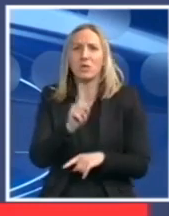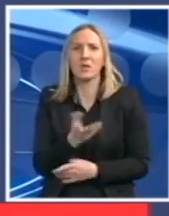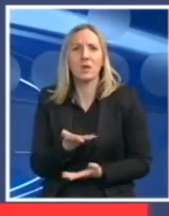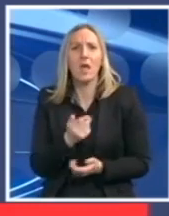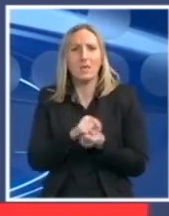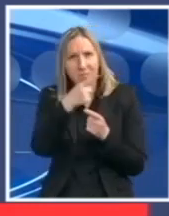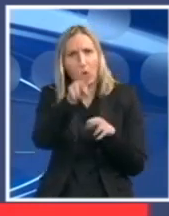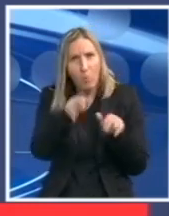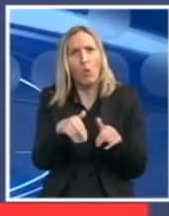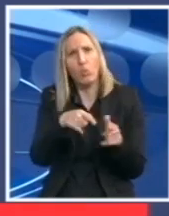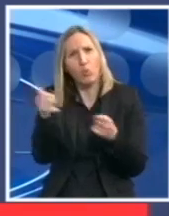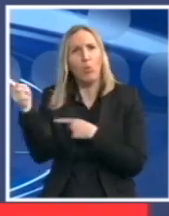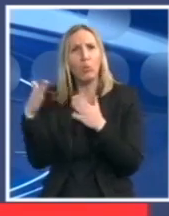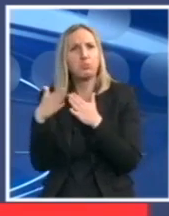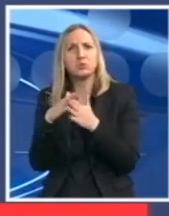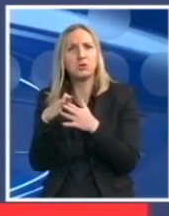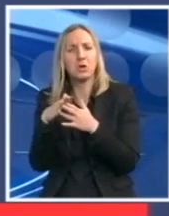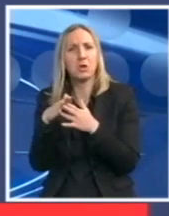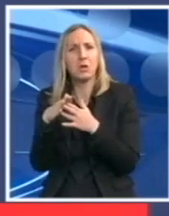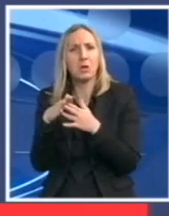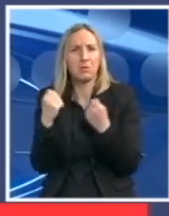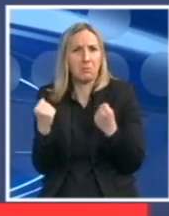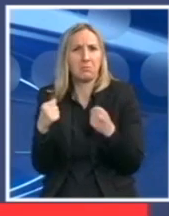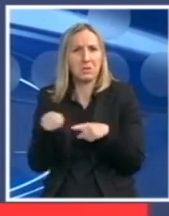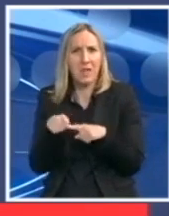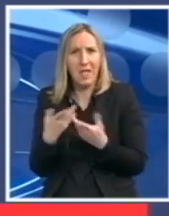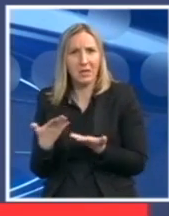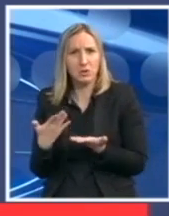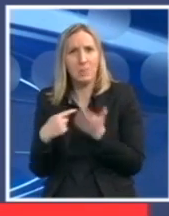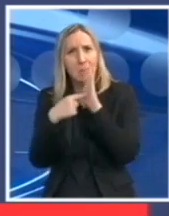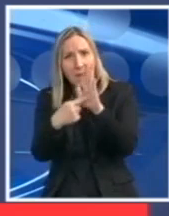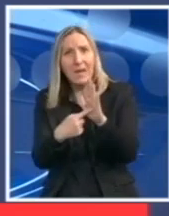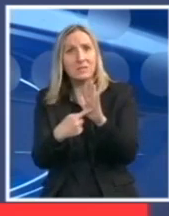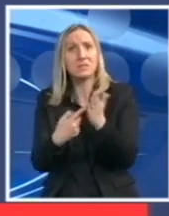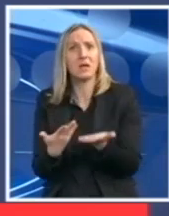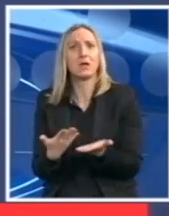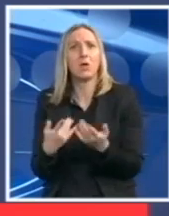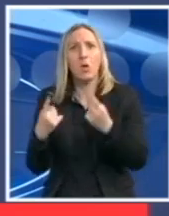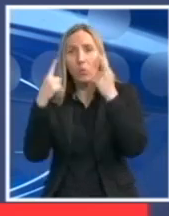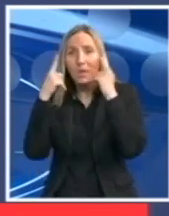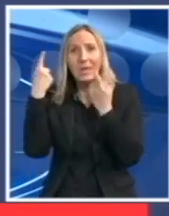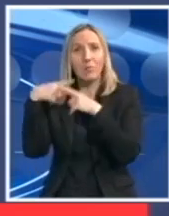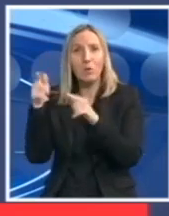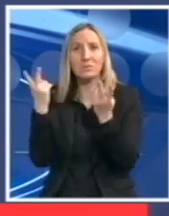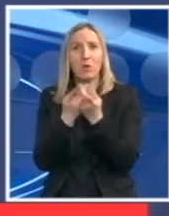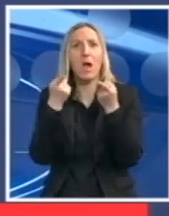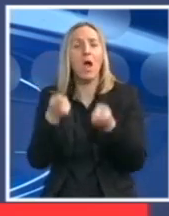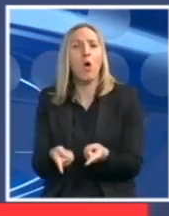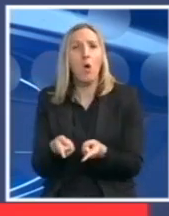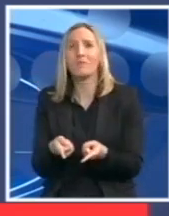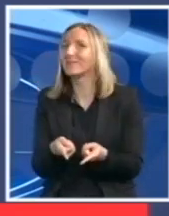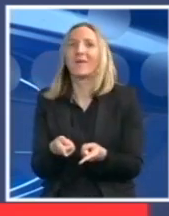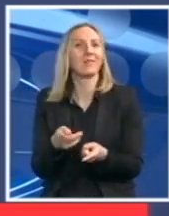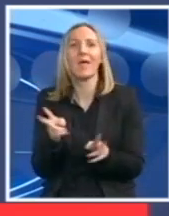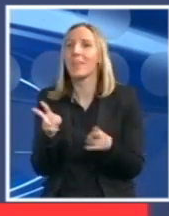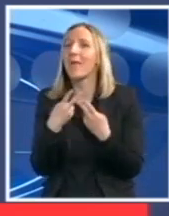kod kuće. Međutim, prikazano je, i posebno u Kini, ali je prikazano već i kod nas, da na taj način ne može